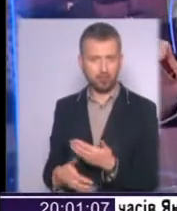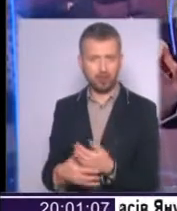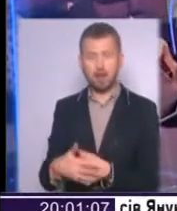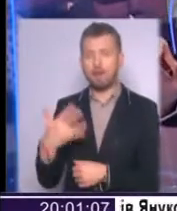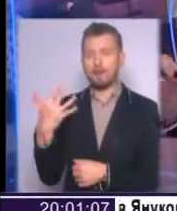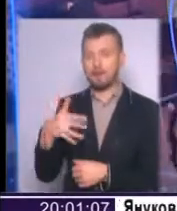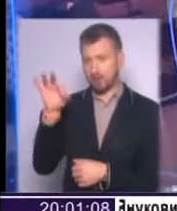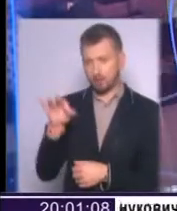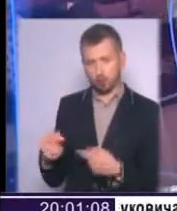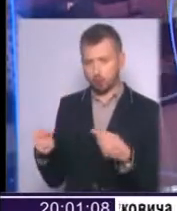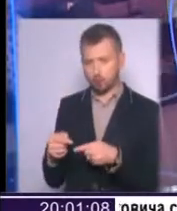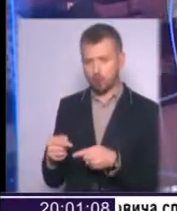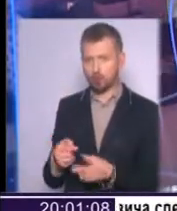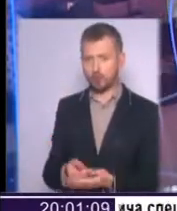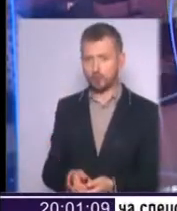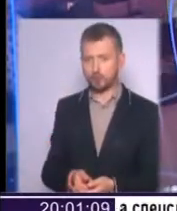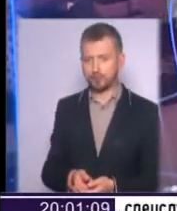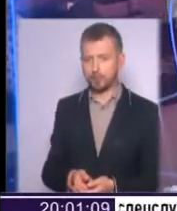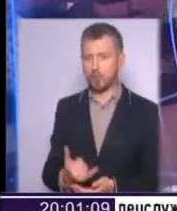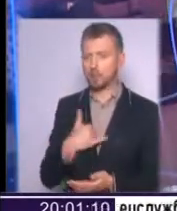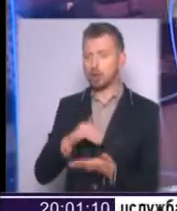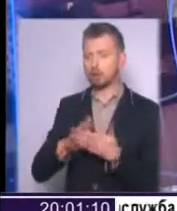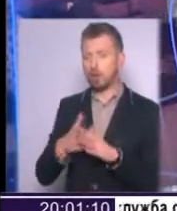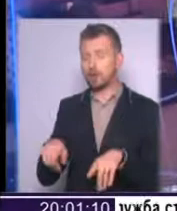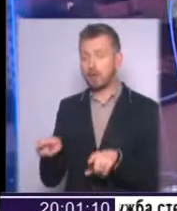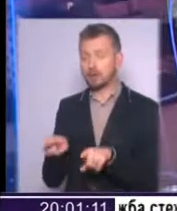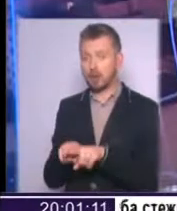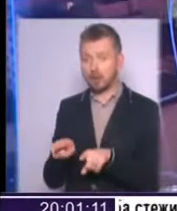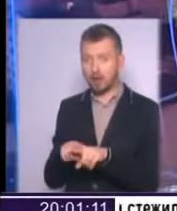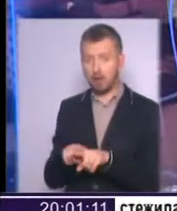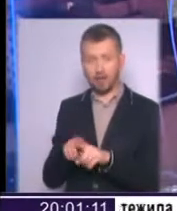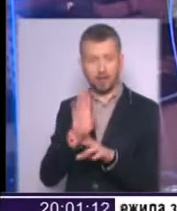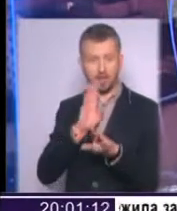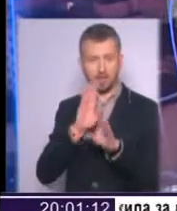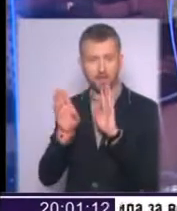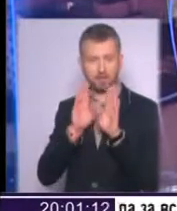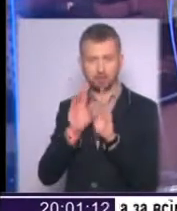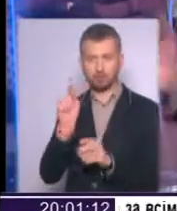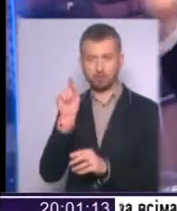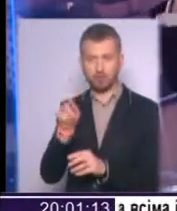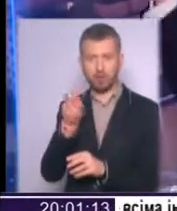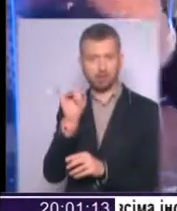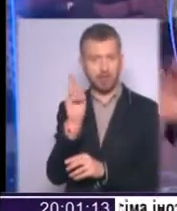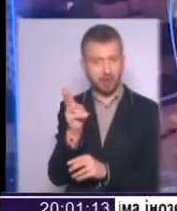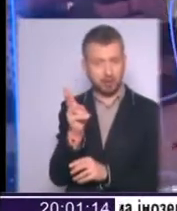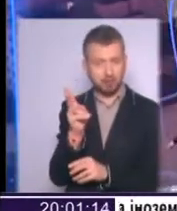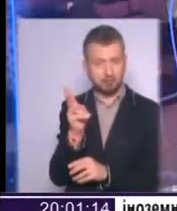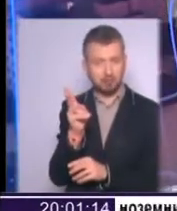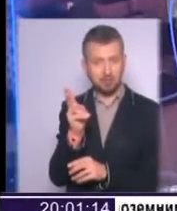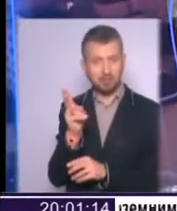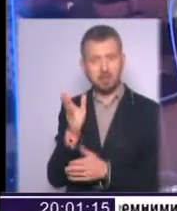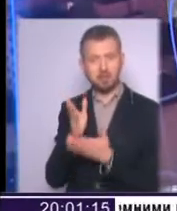точно відсотків. Да? У нас ситуація така. Лайк поставив у Фейсбуці, да? Десь там не туди. Вже там є інформація така,